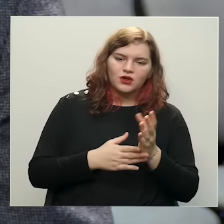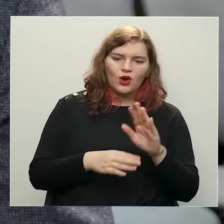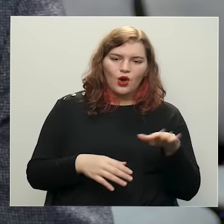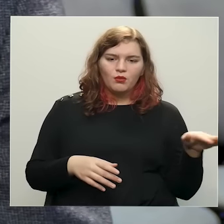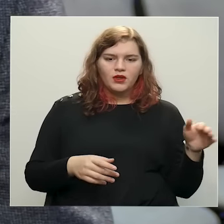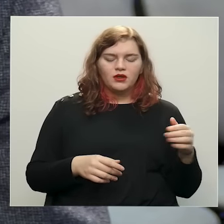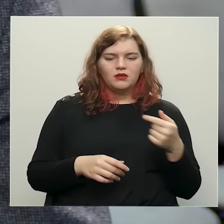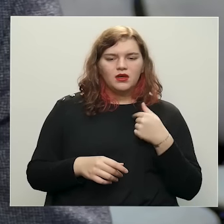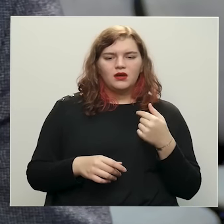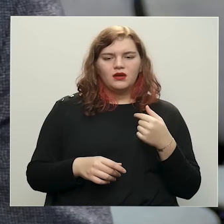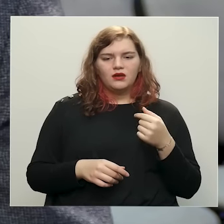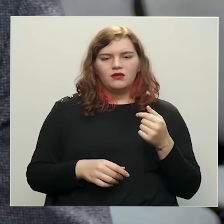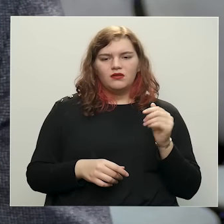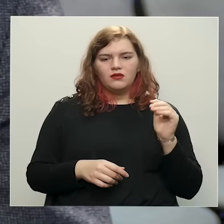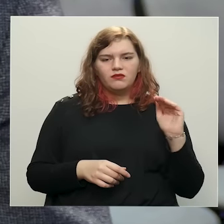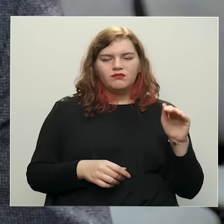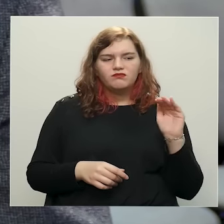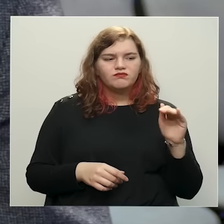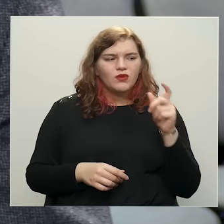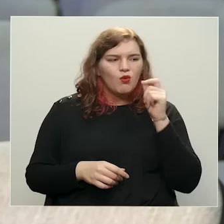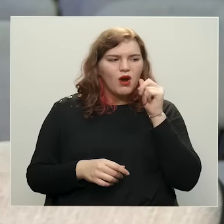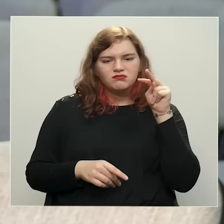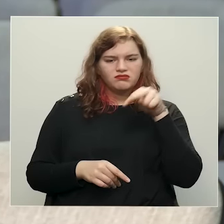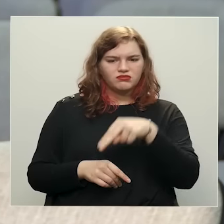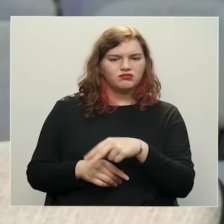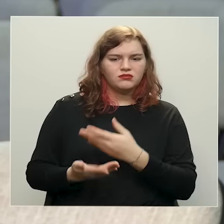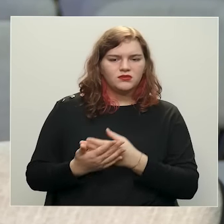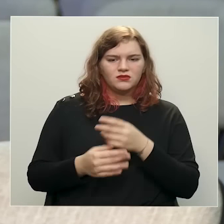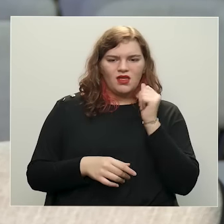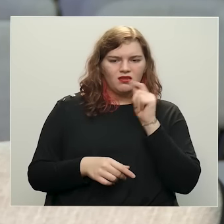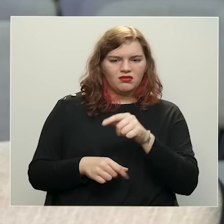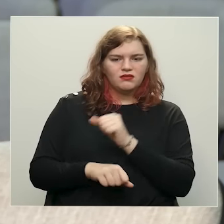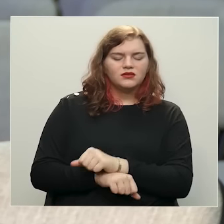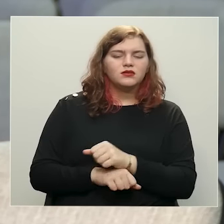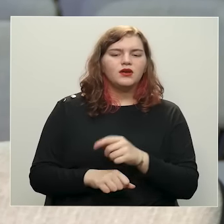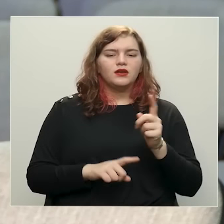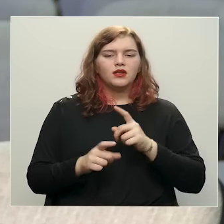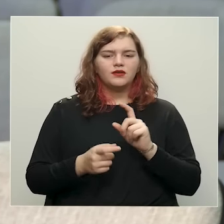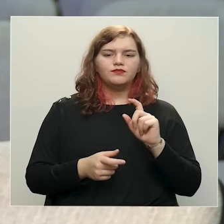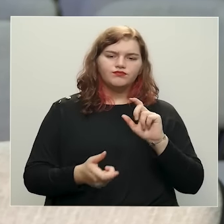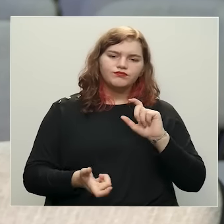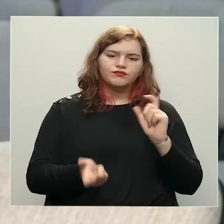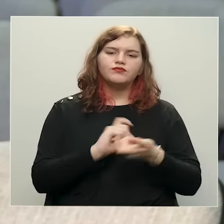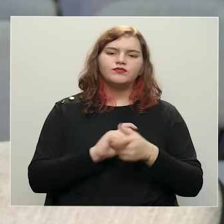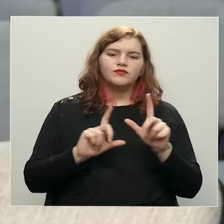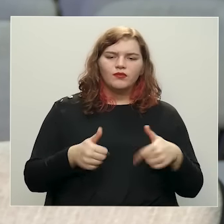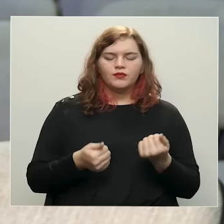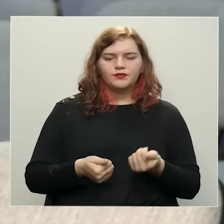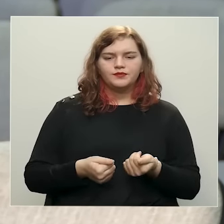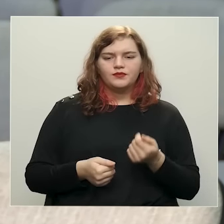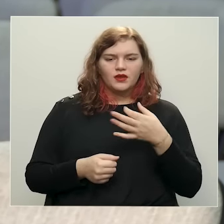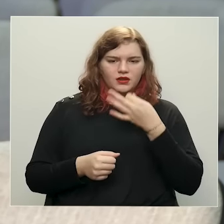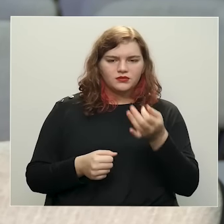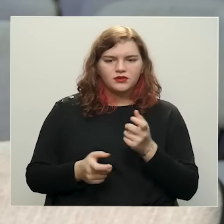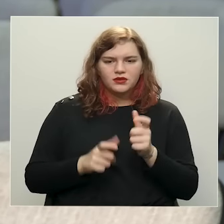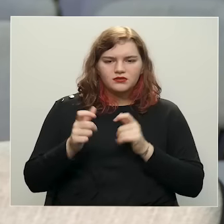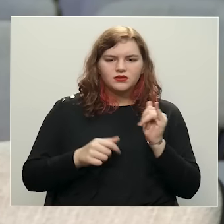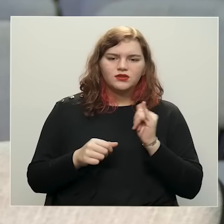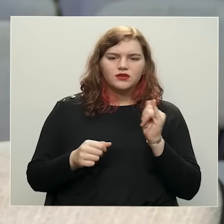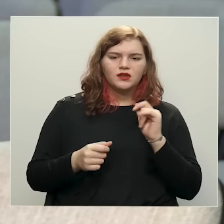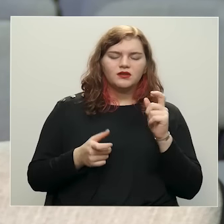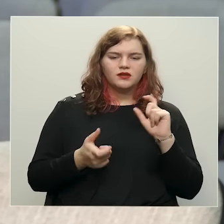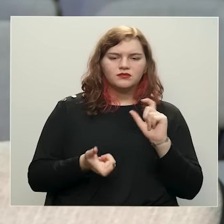mei vor fi cu urmările astea. Da. Deci v-ați întors la Domnul. Data trecută am rămas... Ne spuneați despre cineva care s-a